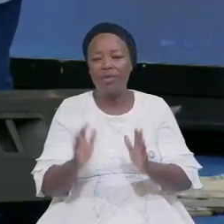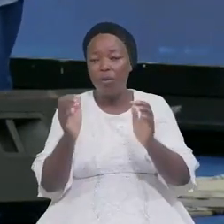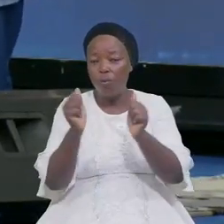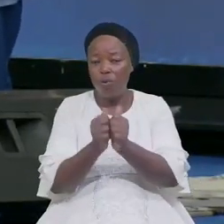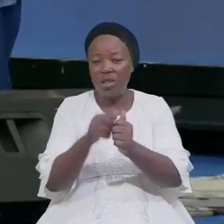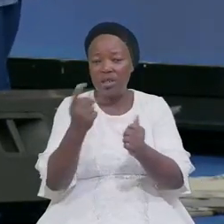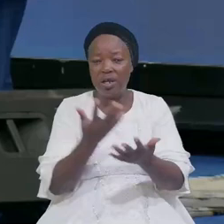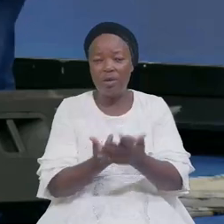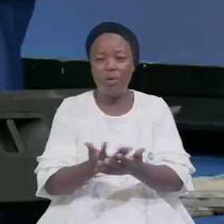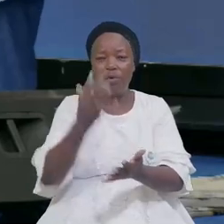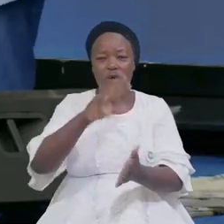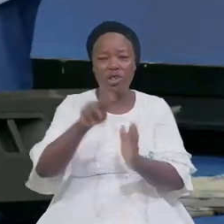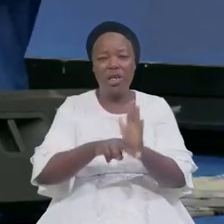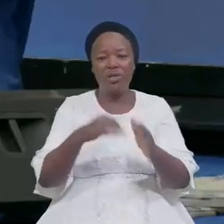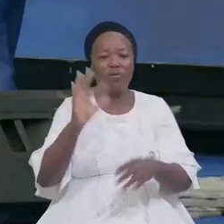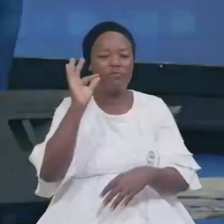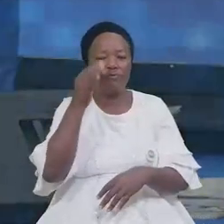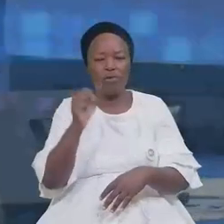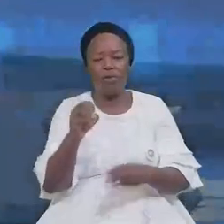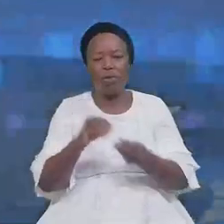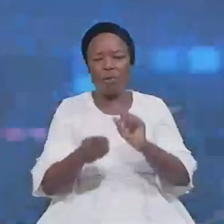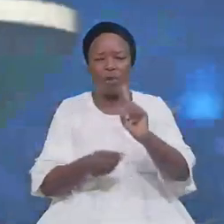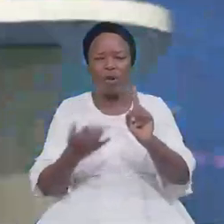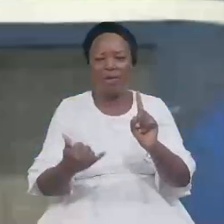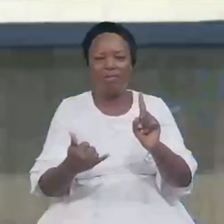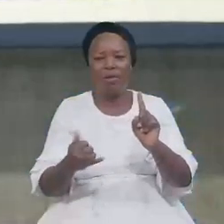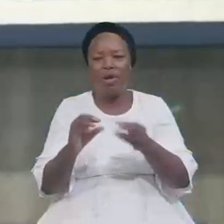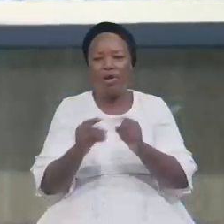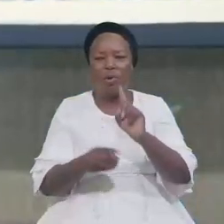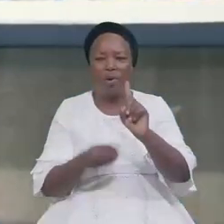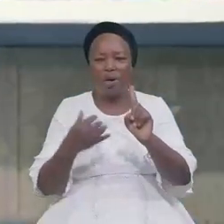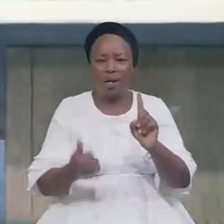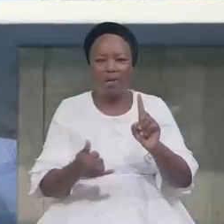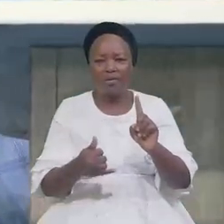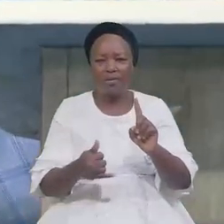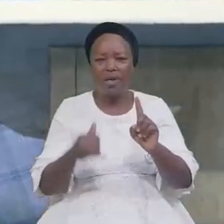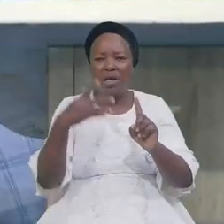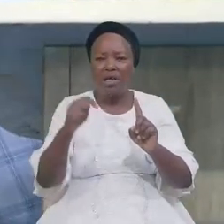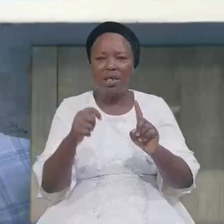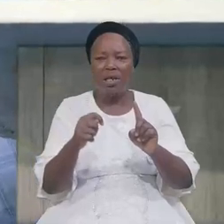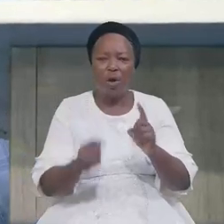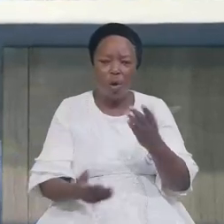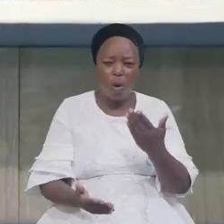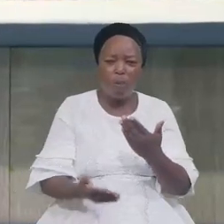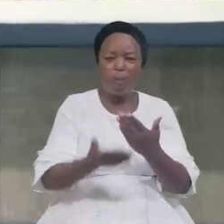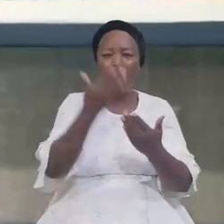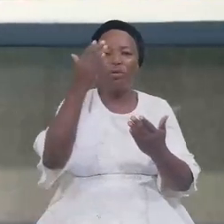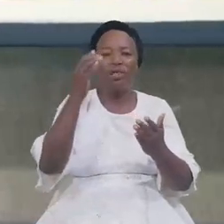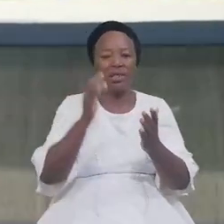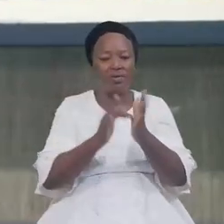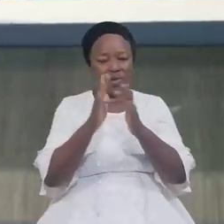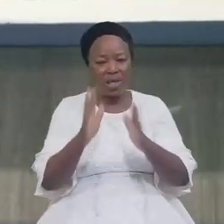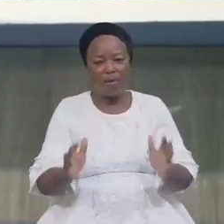avec la richesse de fruits. Allons au premier point. Premier point, c'est le cassis chrétien sans